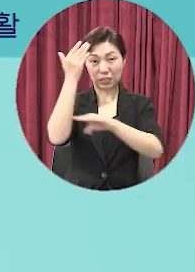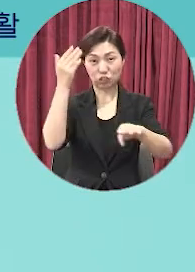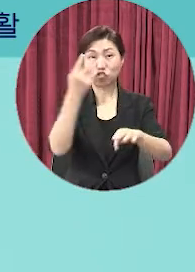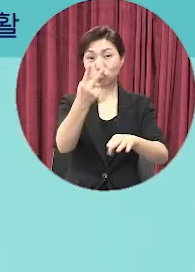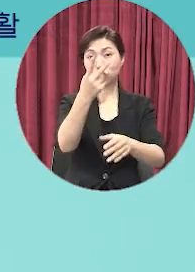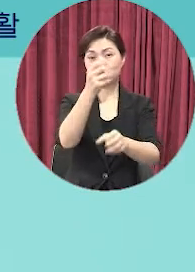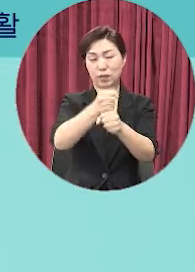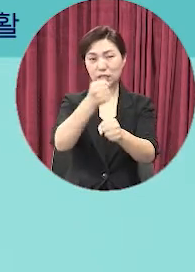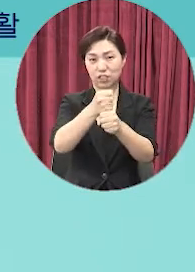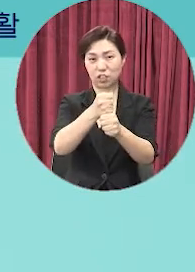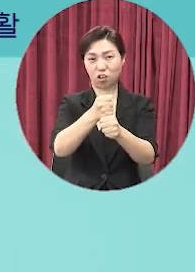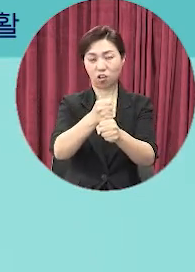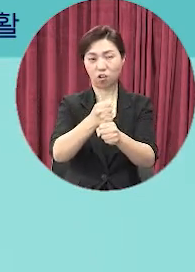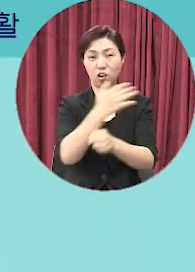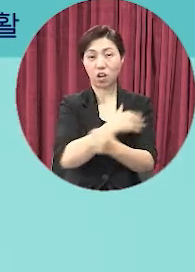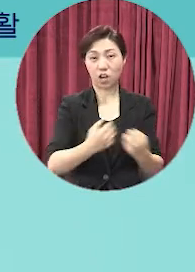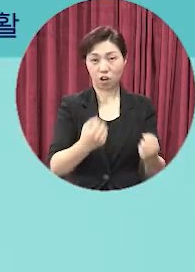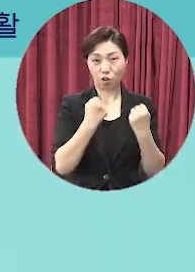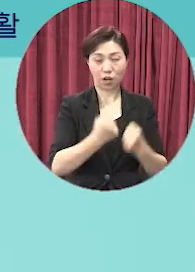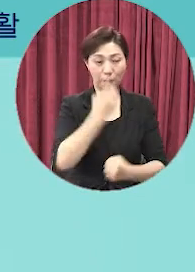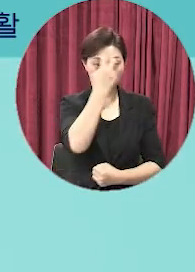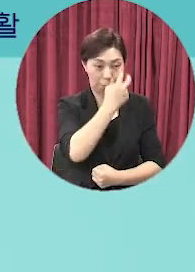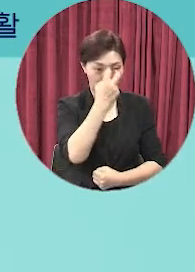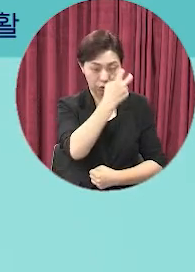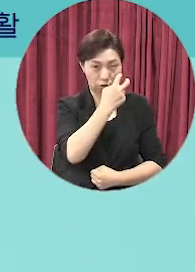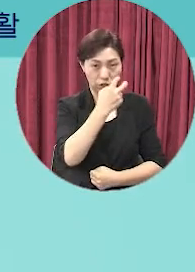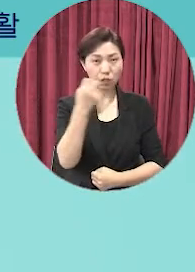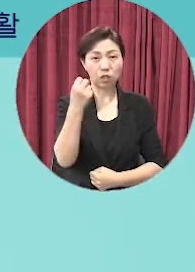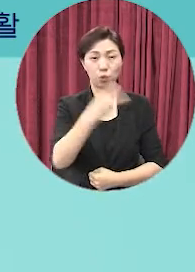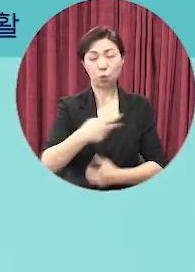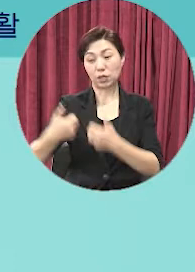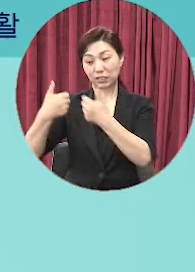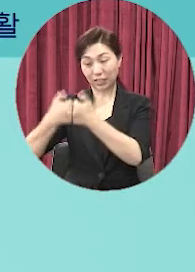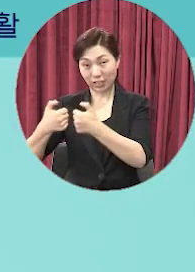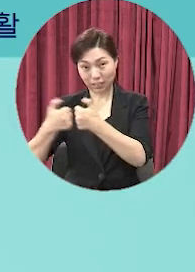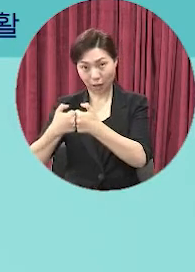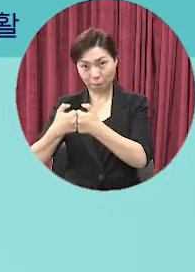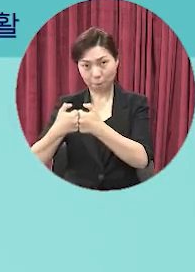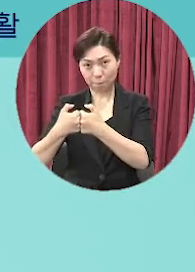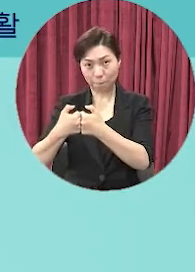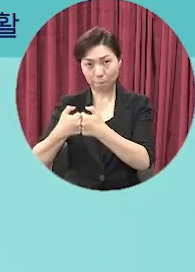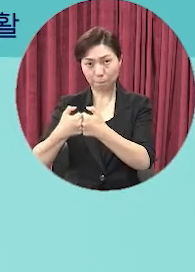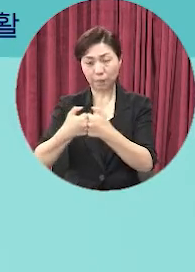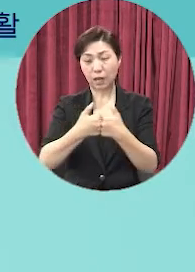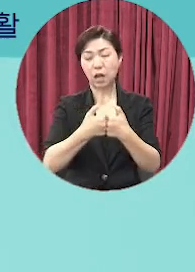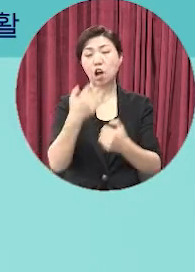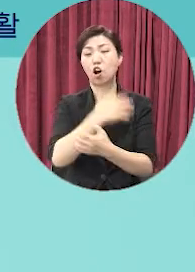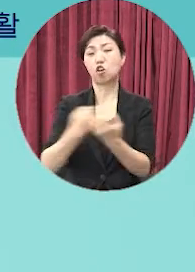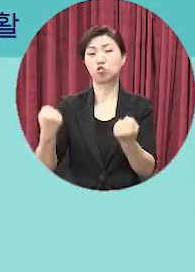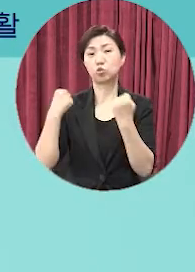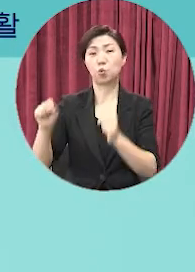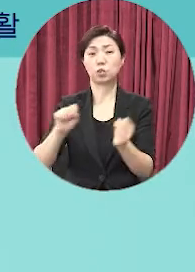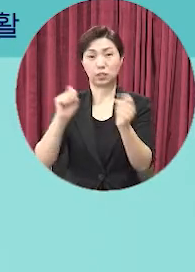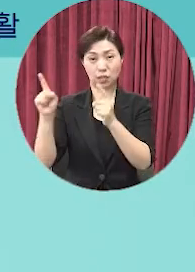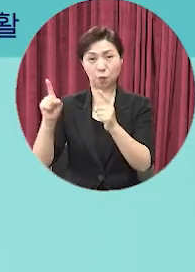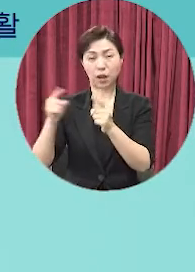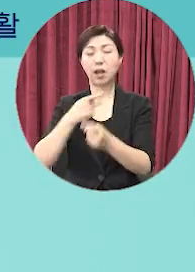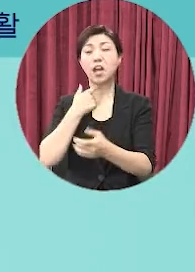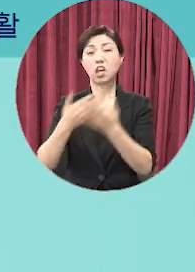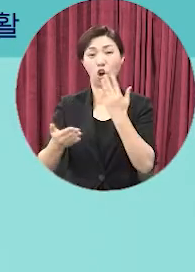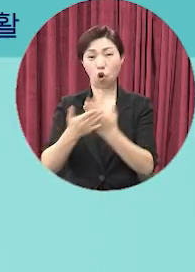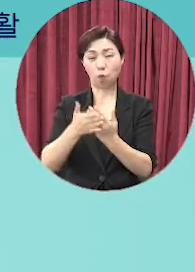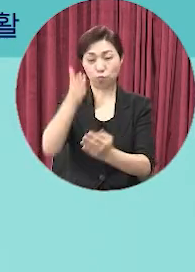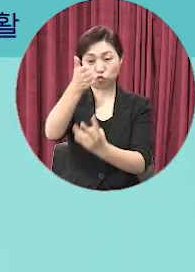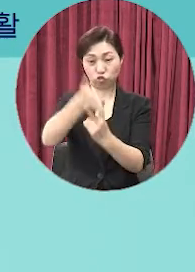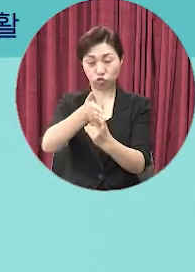건강 모니터링 또는 이제 상담과 그 다음에 재활 운동 교육으로 시범 서비스를 제공하고 있습니다.